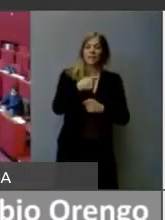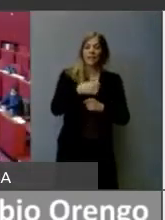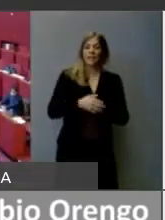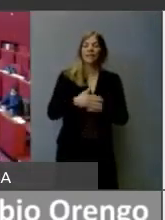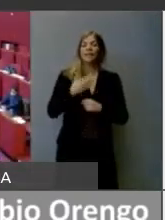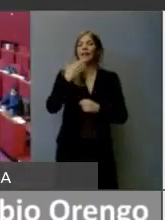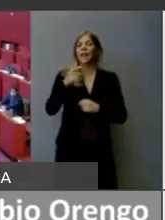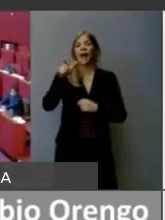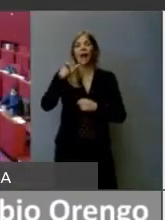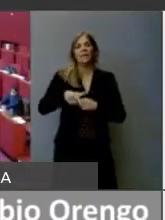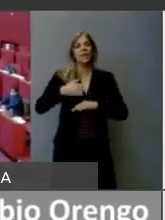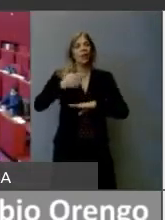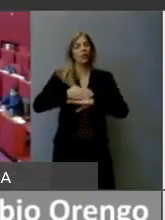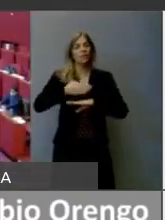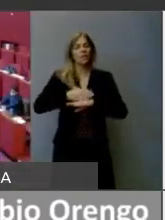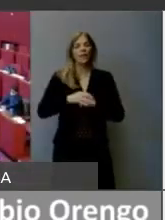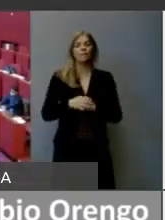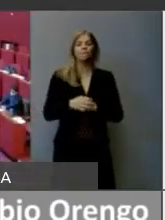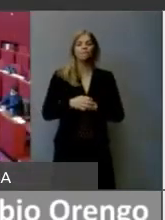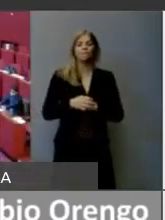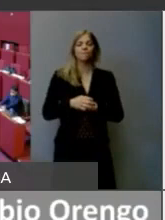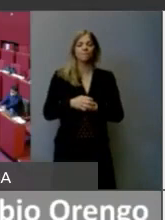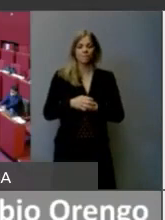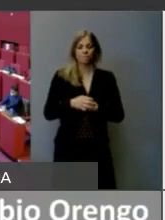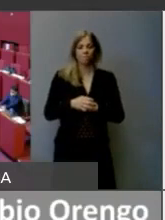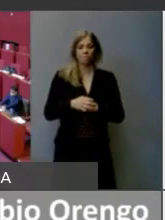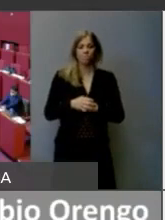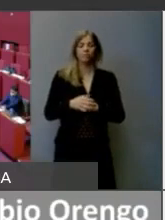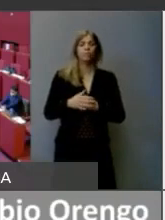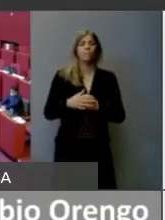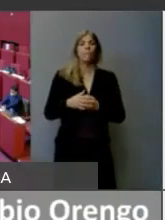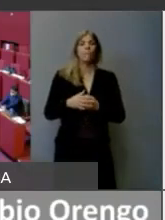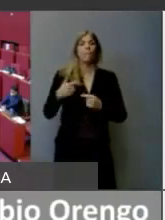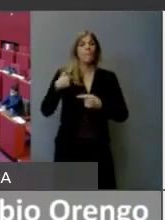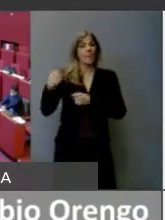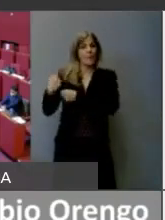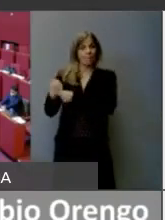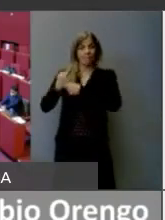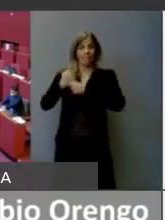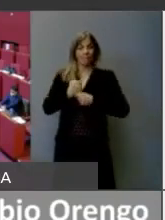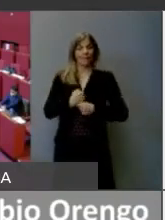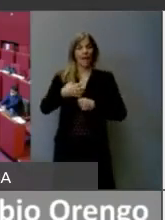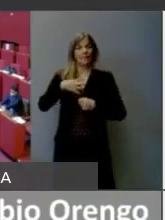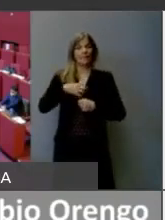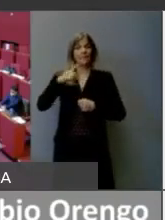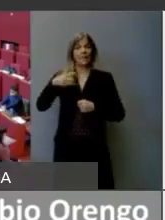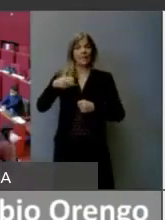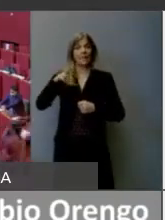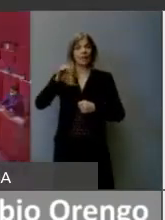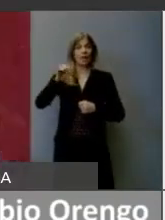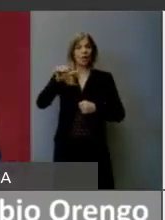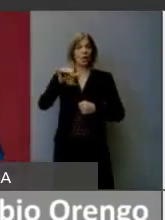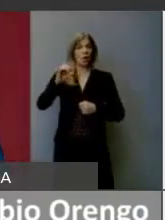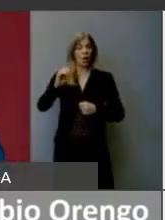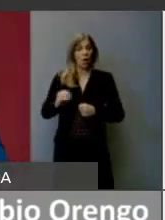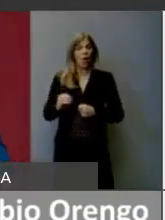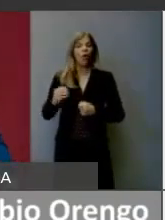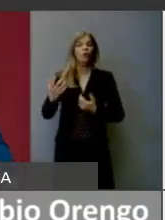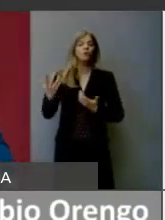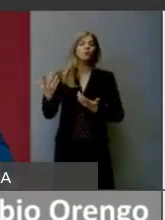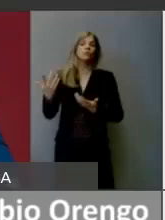grazie consigliere. Io parlo a nome dell'assessore Grosso, che mi ha pregato appunto di